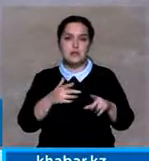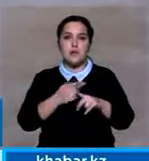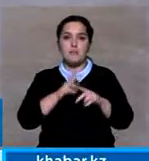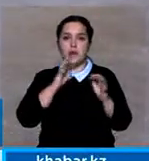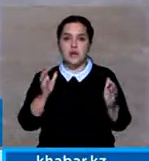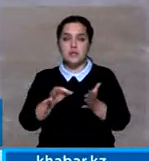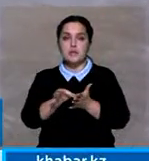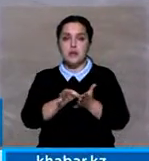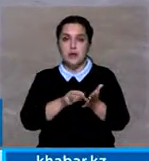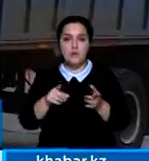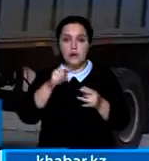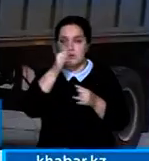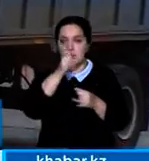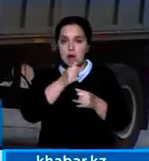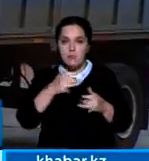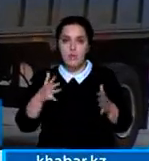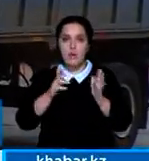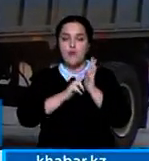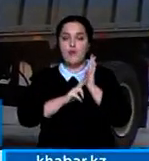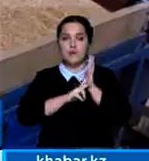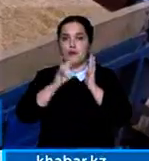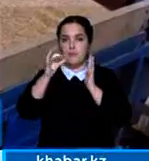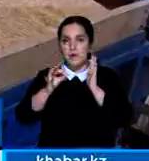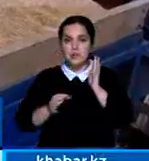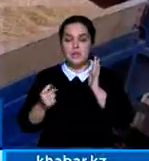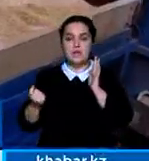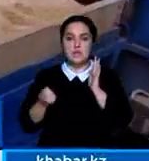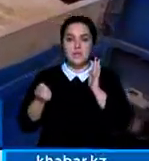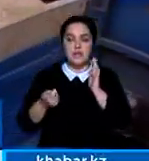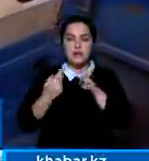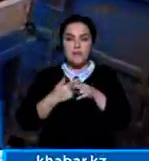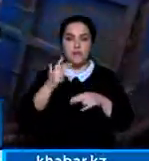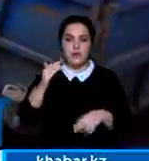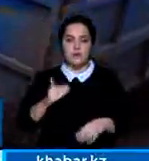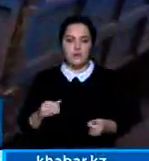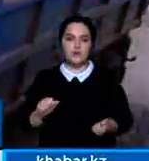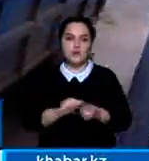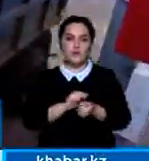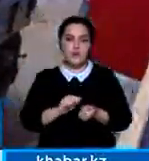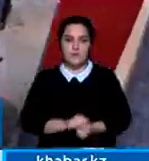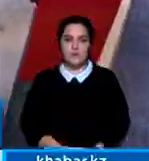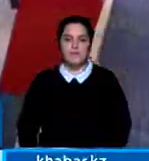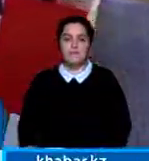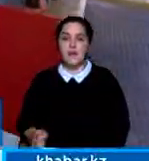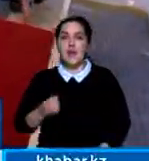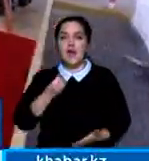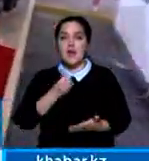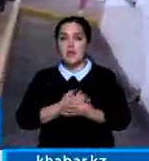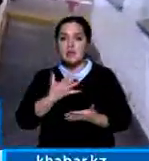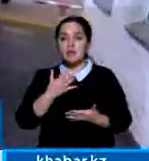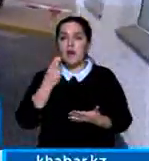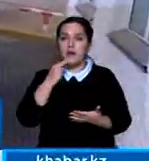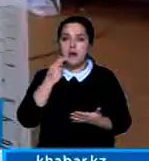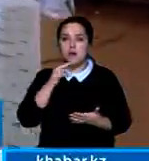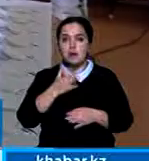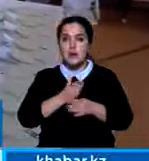хранение сразу здесь не могут. 80% зерна требует трехэтапной сушки. Оценивают качество хлеба в лаборатории